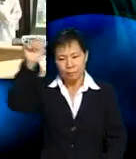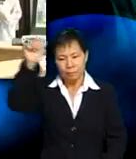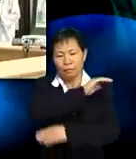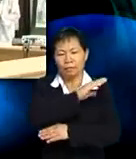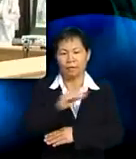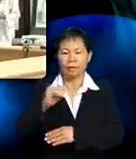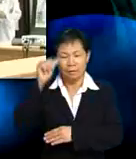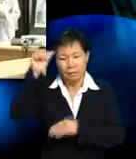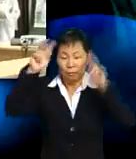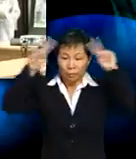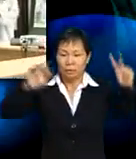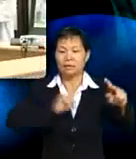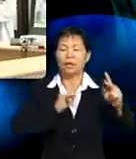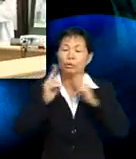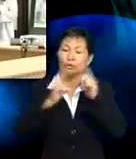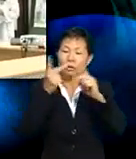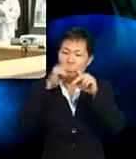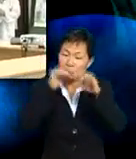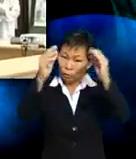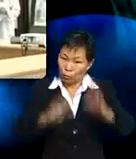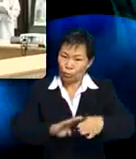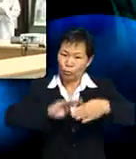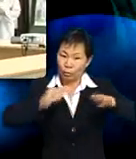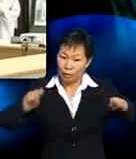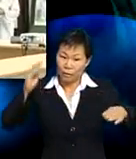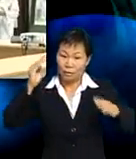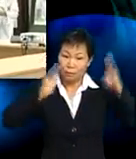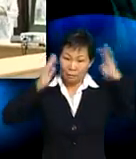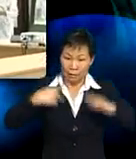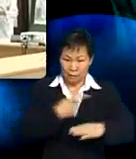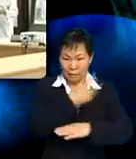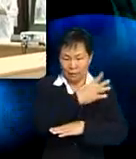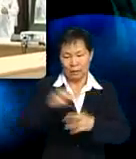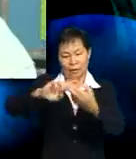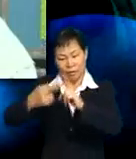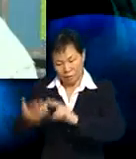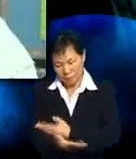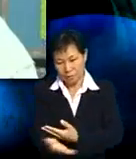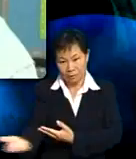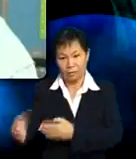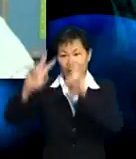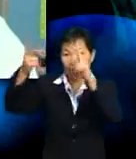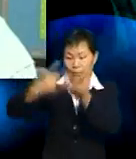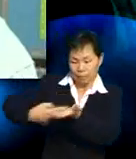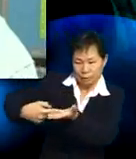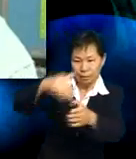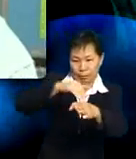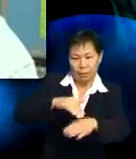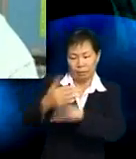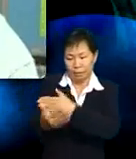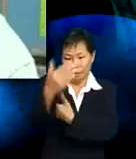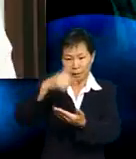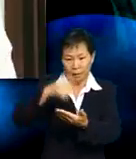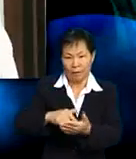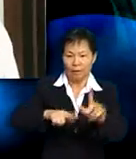Assalamualaikum dan salam sejahtera saya ucapkan kepada Guru Bahasa Melayu kita, Puan Wan Johani, setara rakan-rakan sekalian. Tajuk perbincangan kita pada pagi